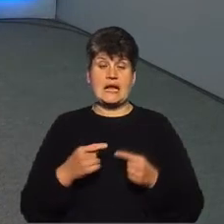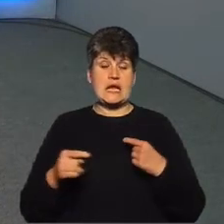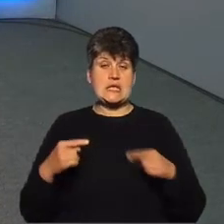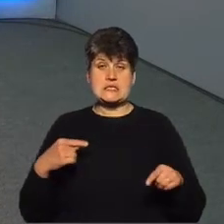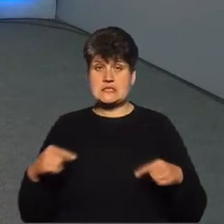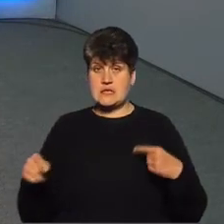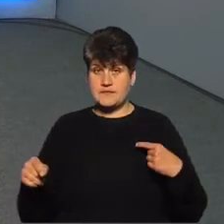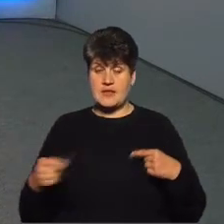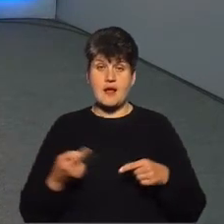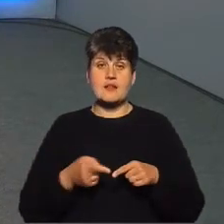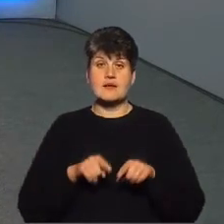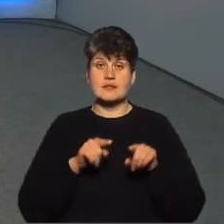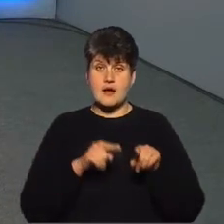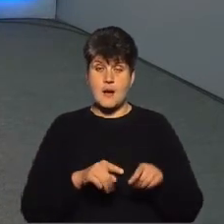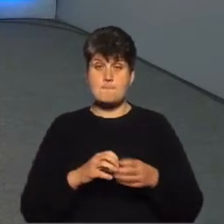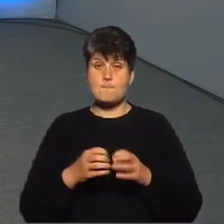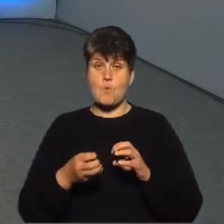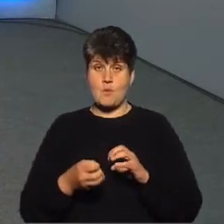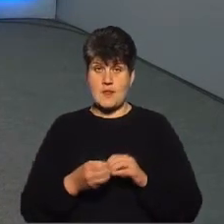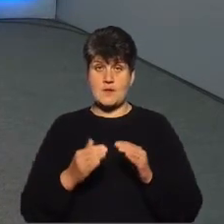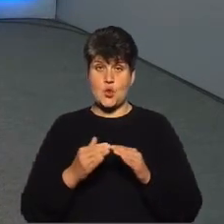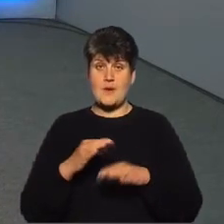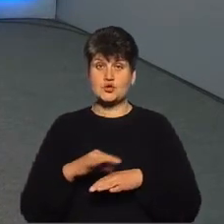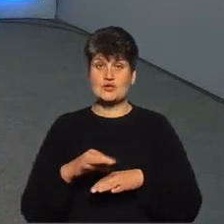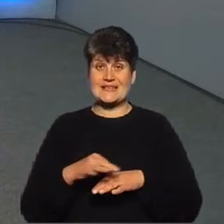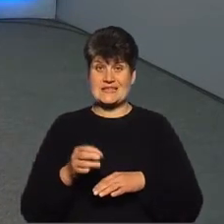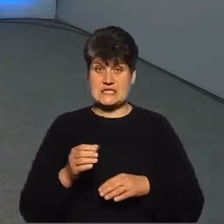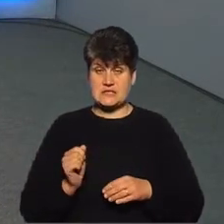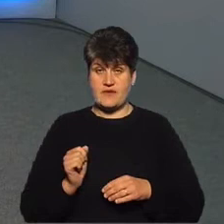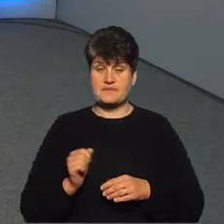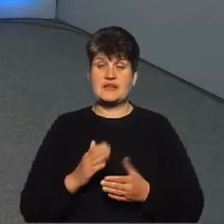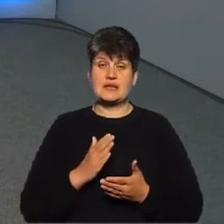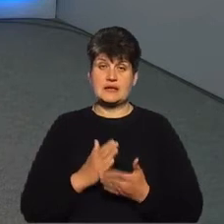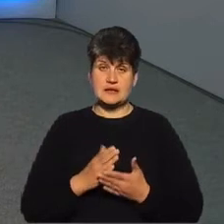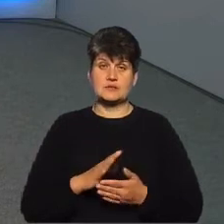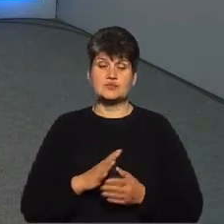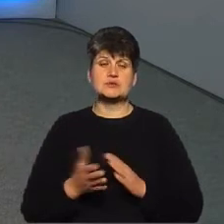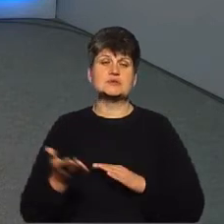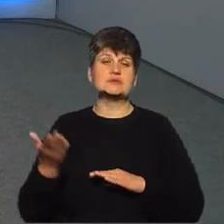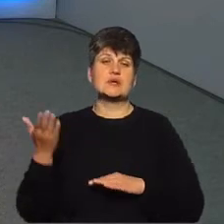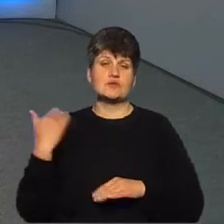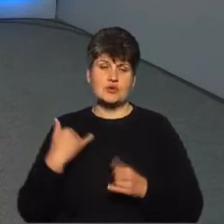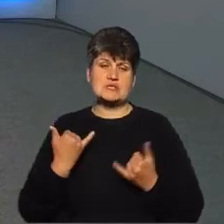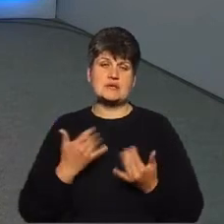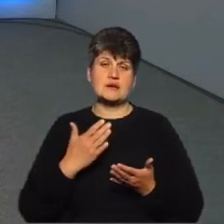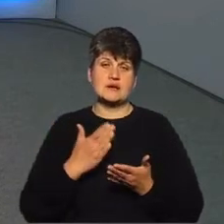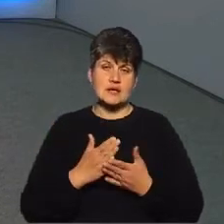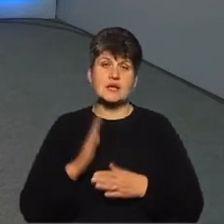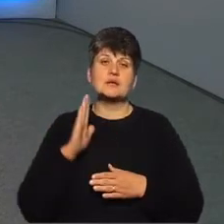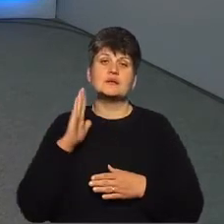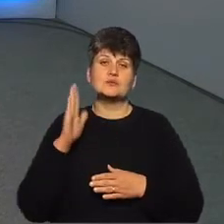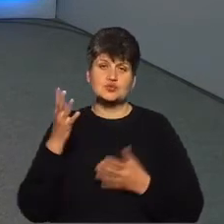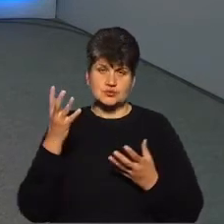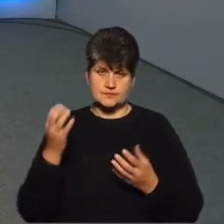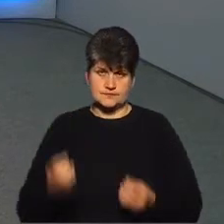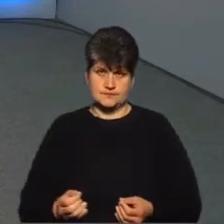така проблема домашнього насильства, вона існувала дуже давно, вона існує зараз і, на жаль, вона буде існувати в майбутньому.